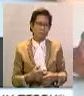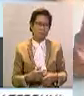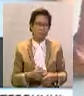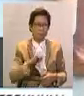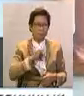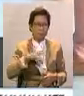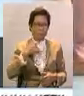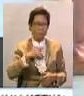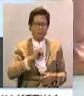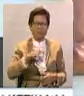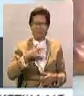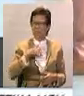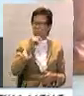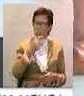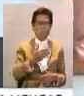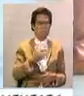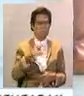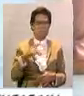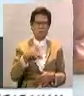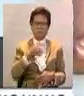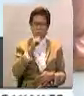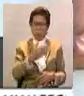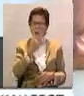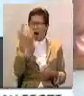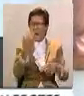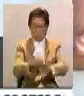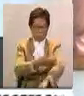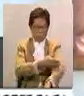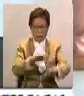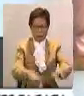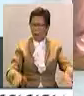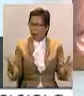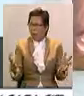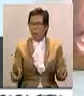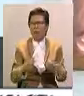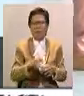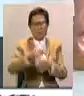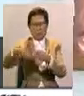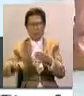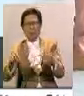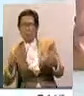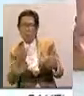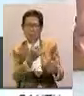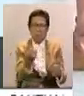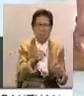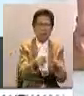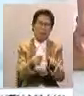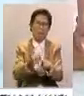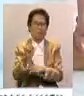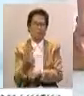Saya rasa macam tak berapa eloklah, sebab kita tak tahu perkembangan anak kita macam mana kan. Keputusan dia macam mana, macam duk sama je